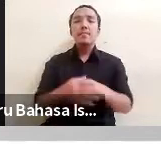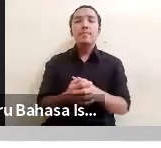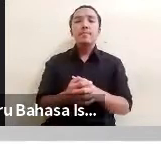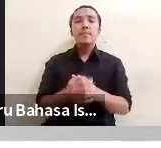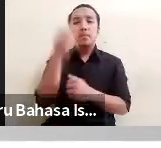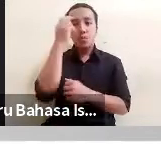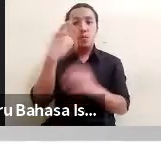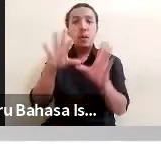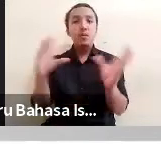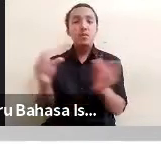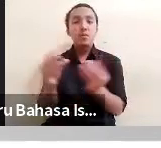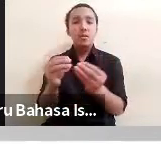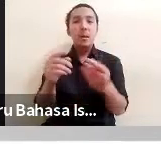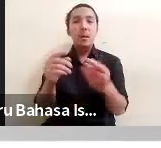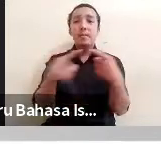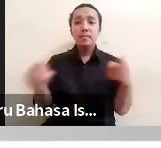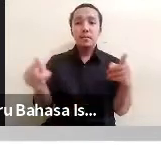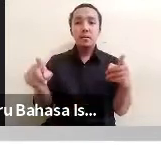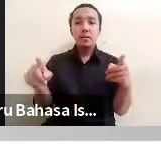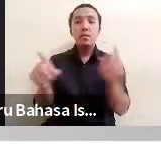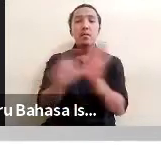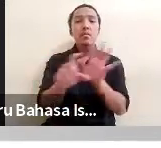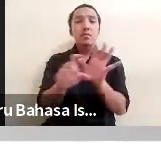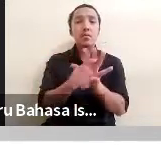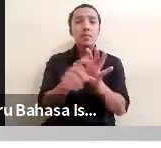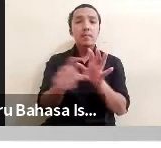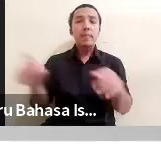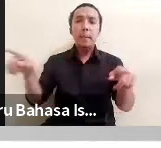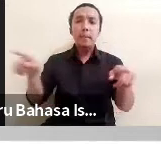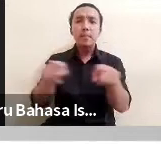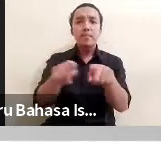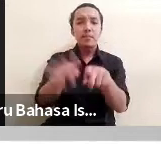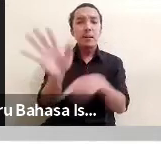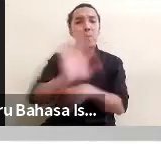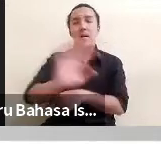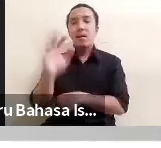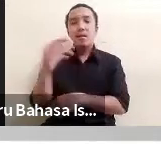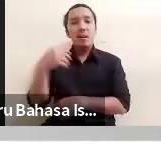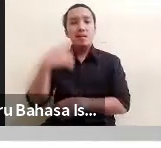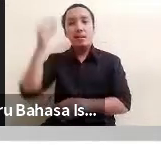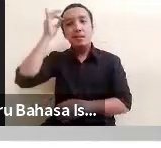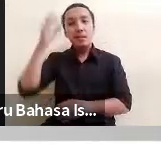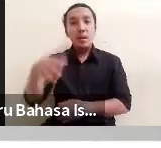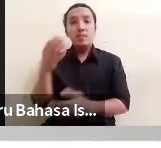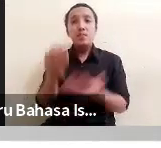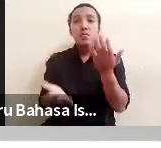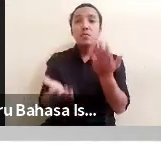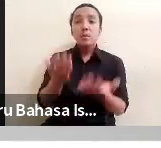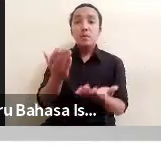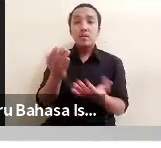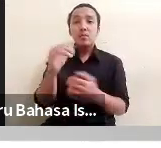misalnya pendamping sudah tidak ada desa, kemudian mungkin juga terjadi